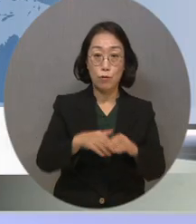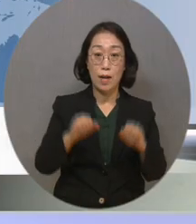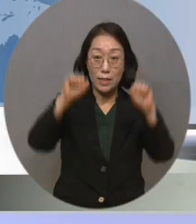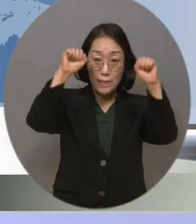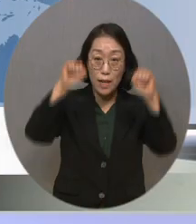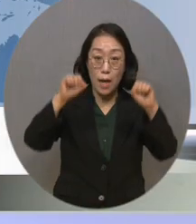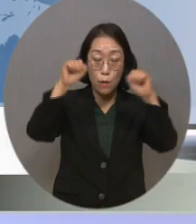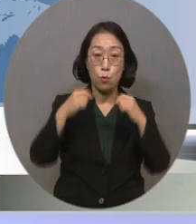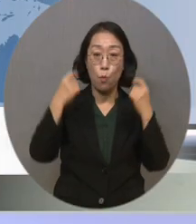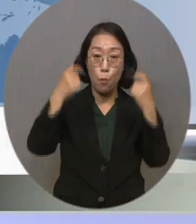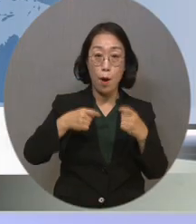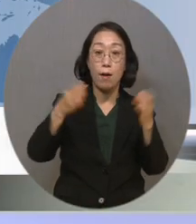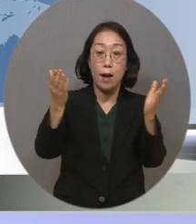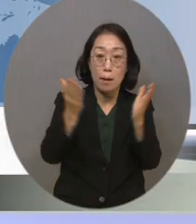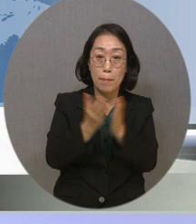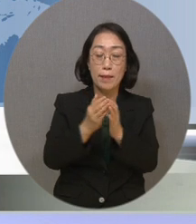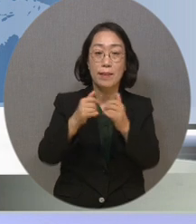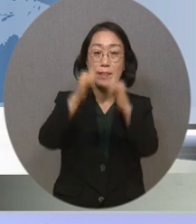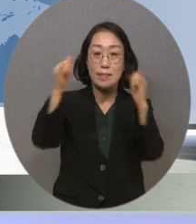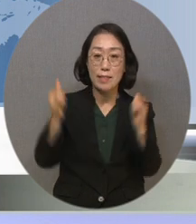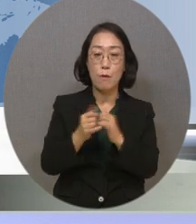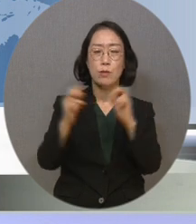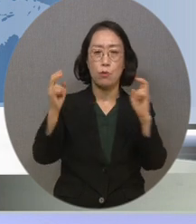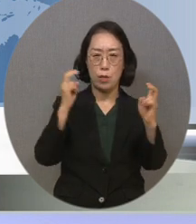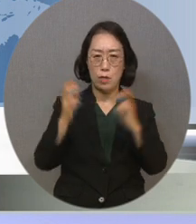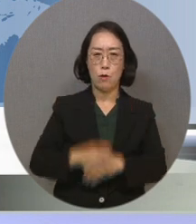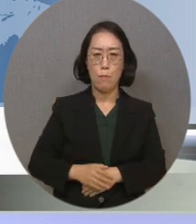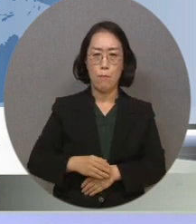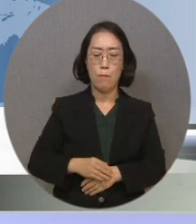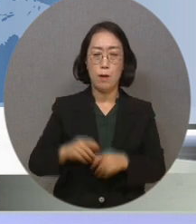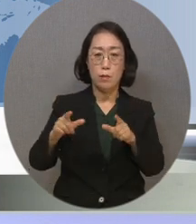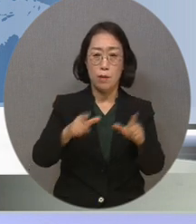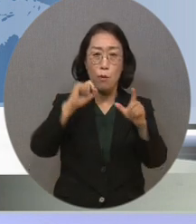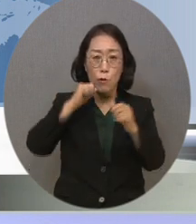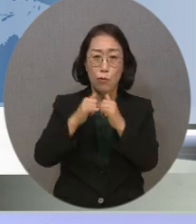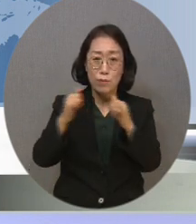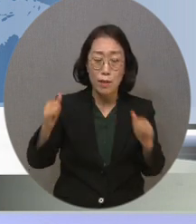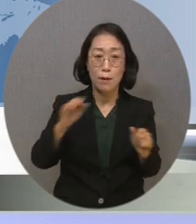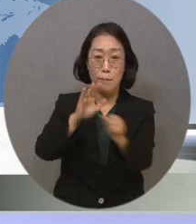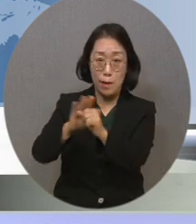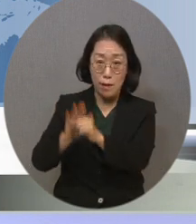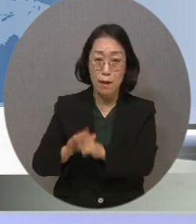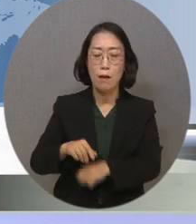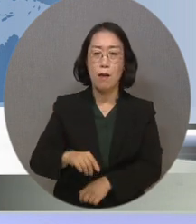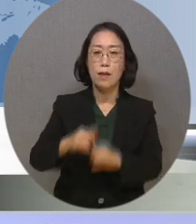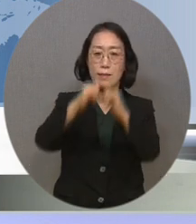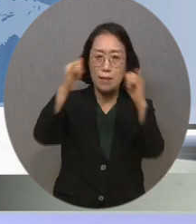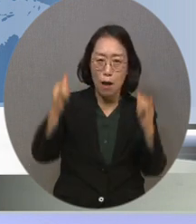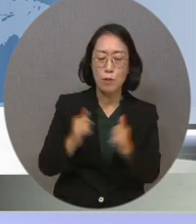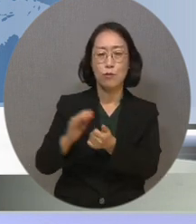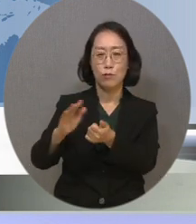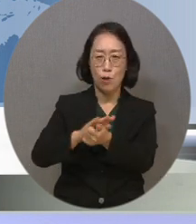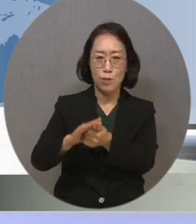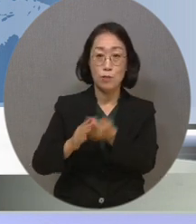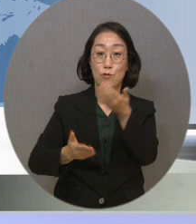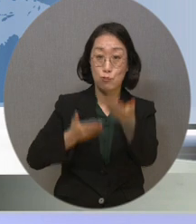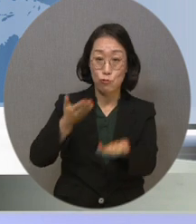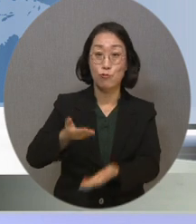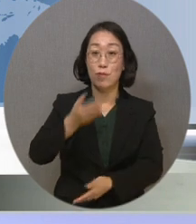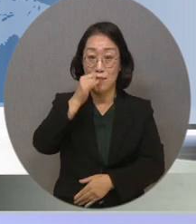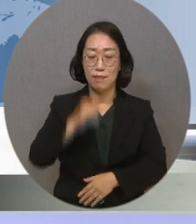문화체육관광형 사회적 기업은 취약계층을 대상으로 문화, 체육, 관광 분야에서 다양한 사회 서비스를 제공하고